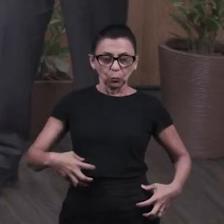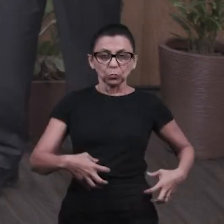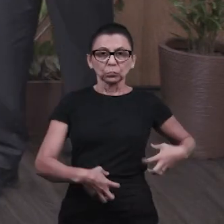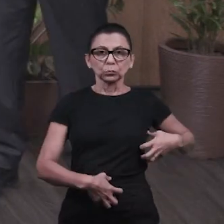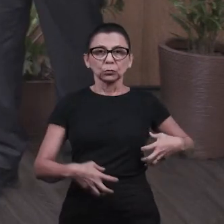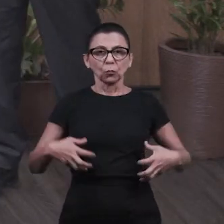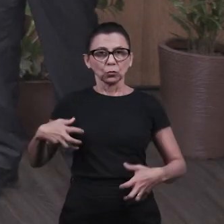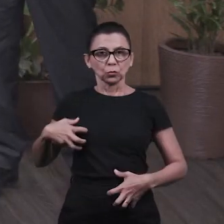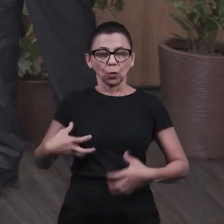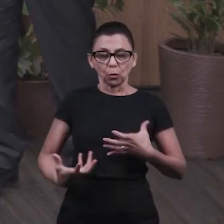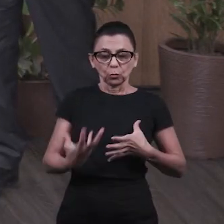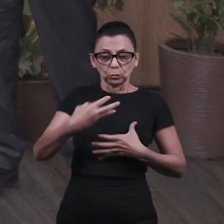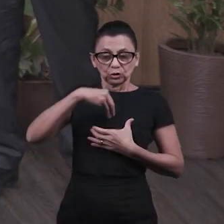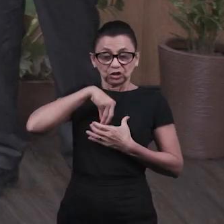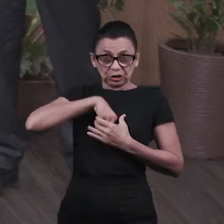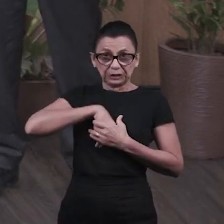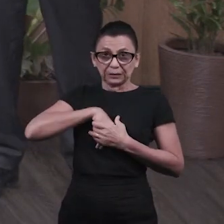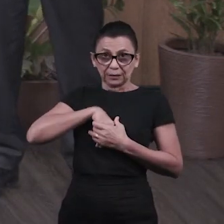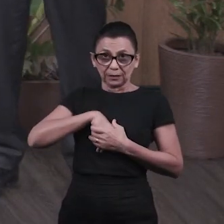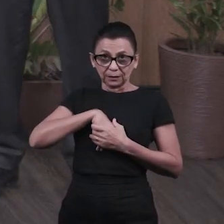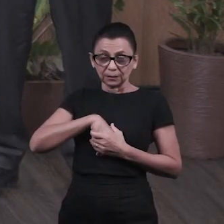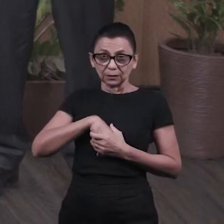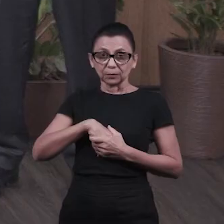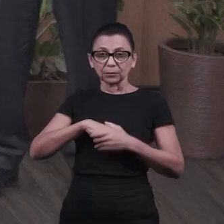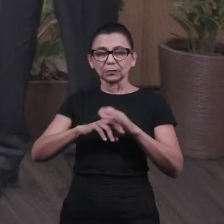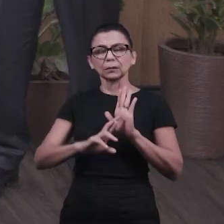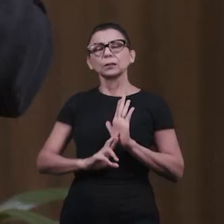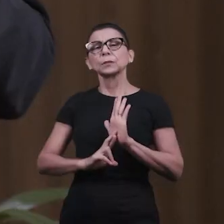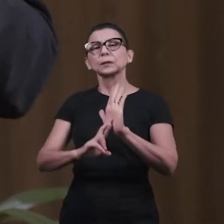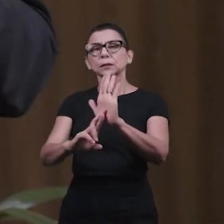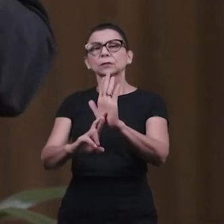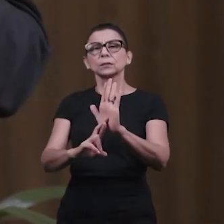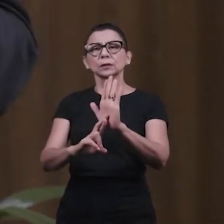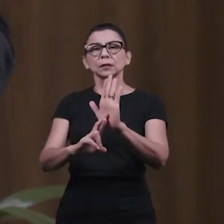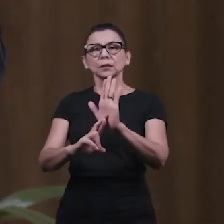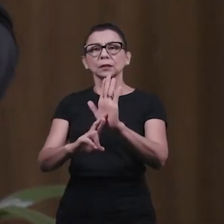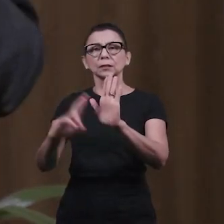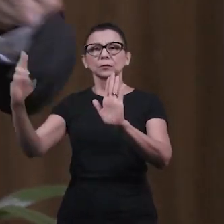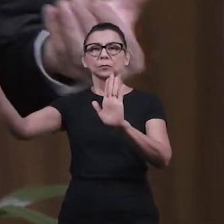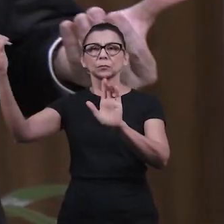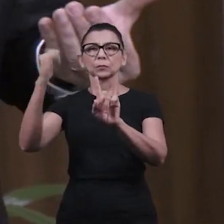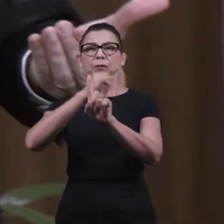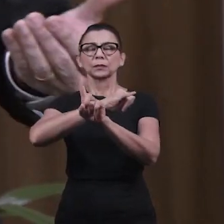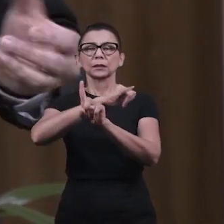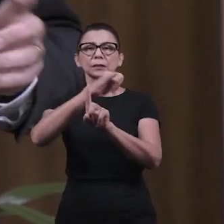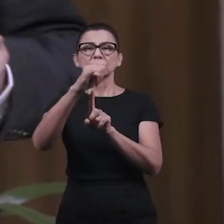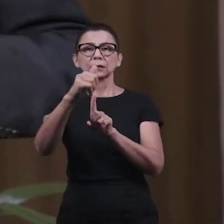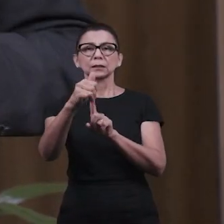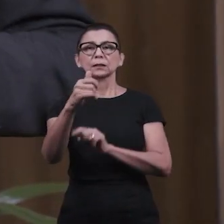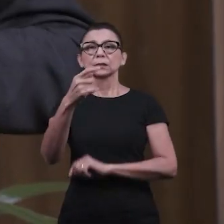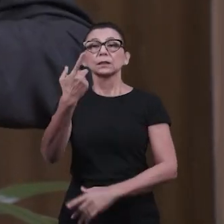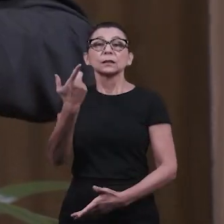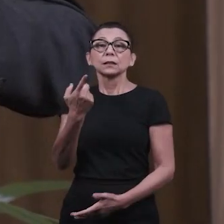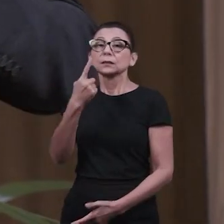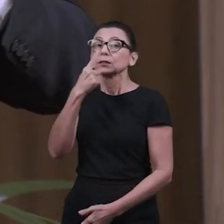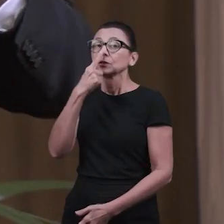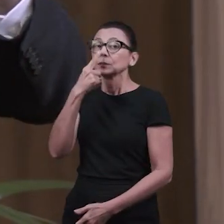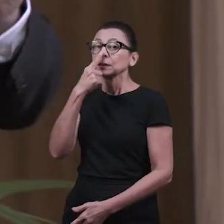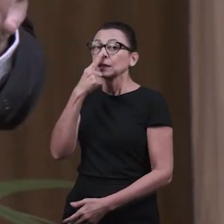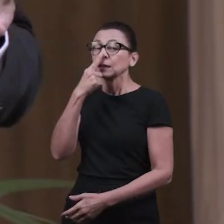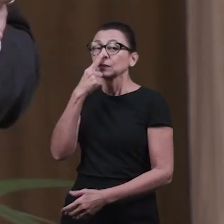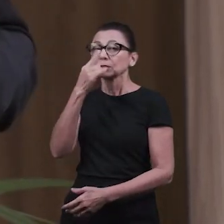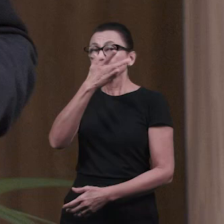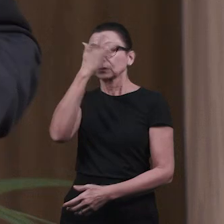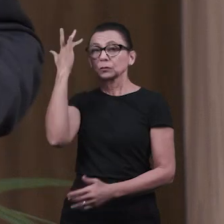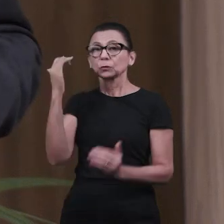prophétiquement ce qui est quoi? C'est l'intimité du chrétien dans sa vie de tous